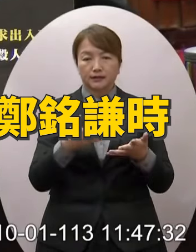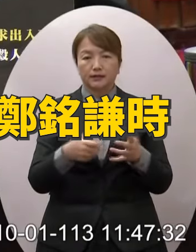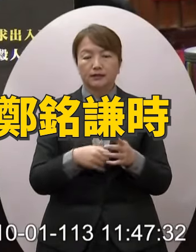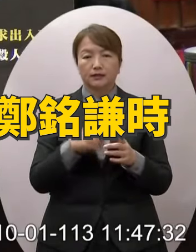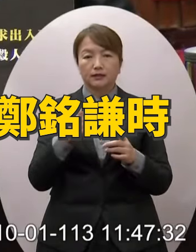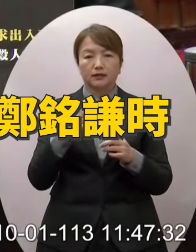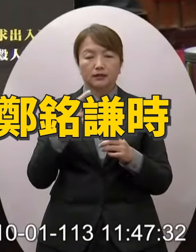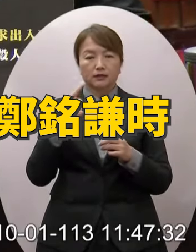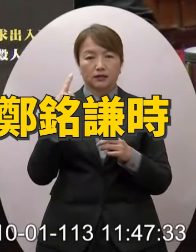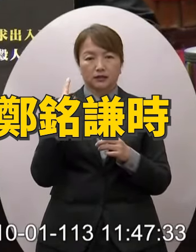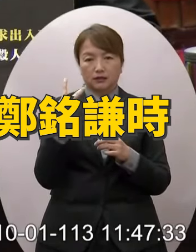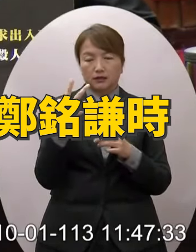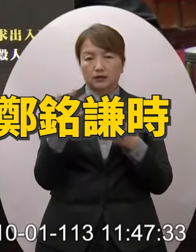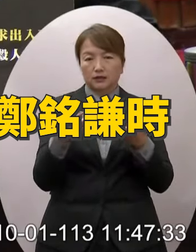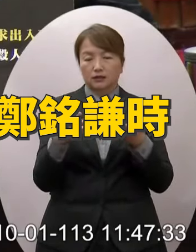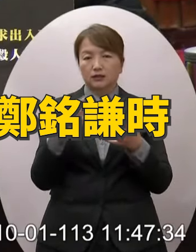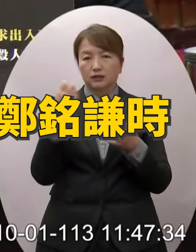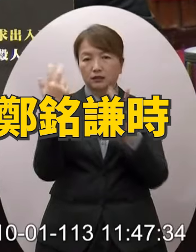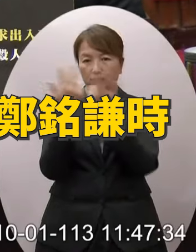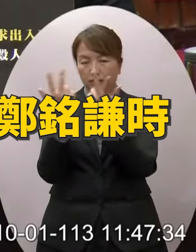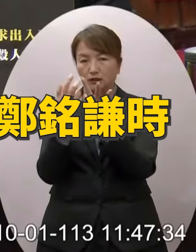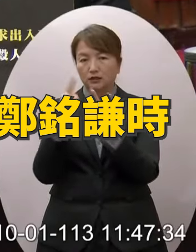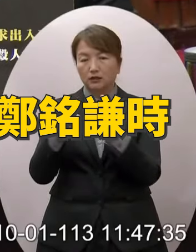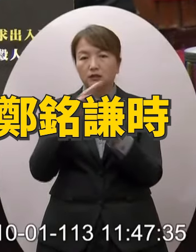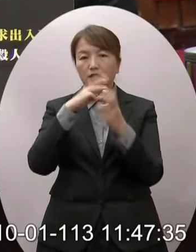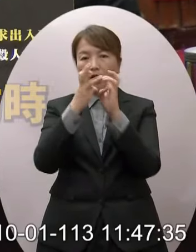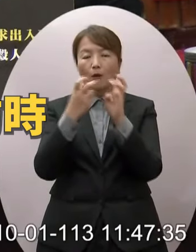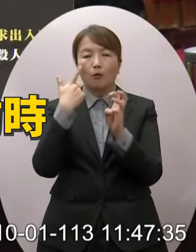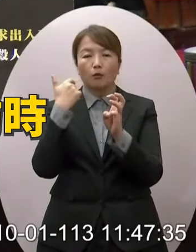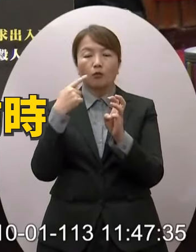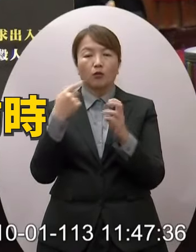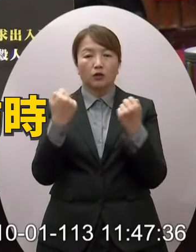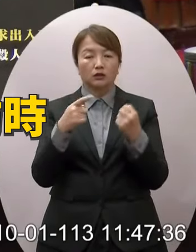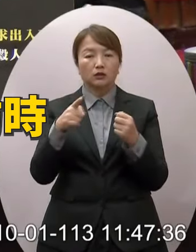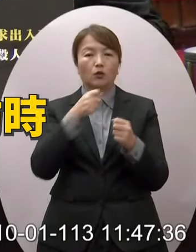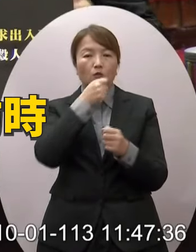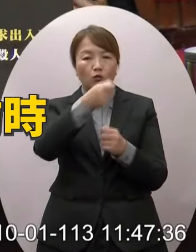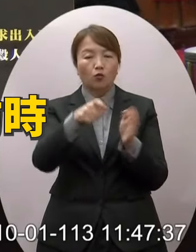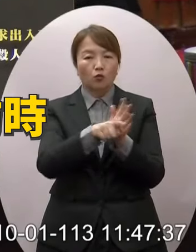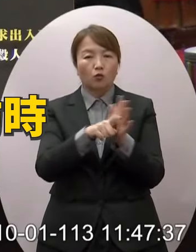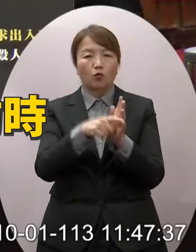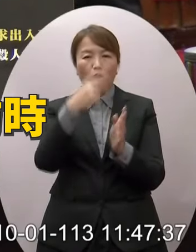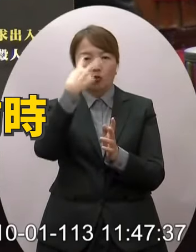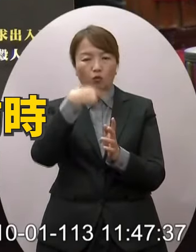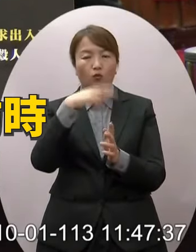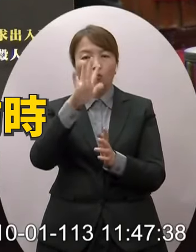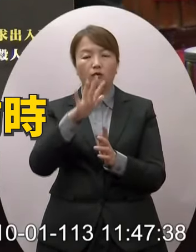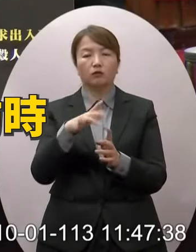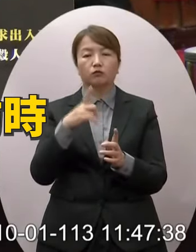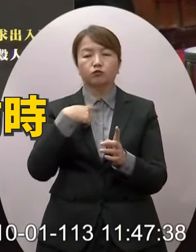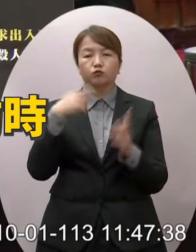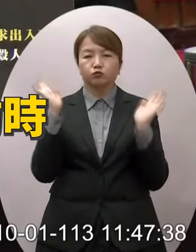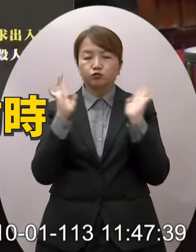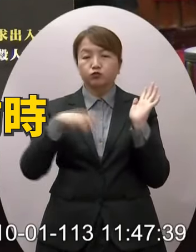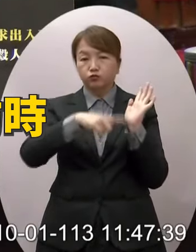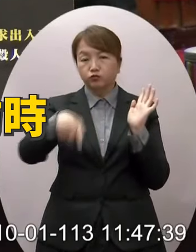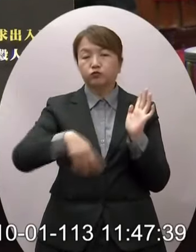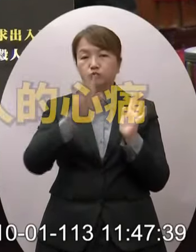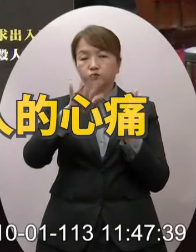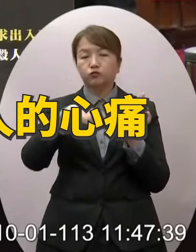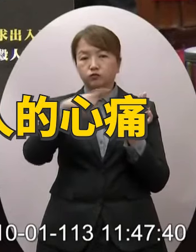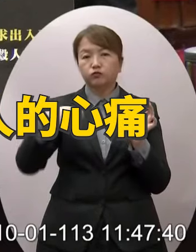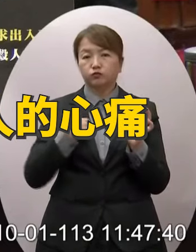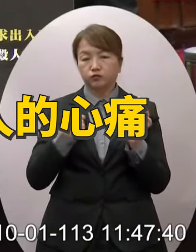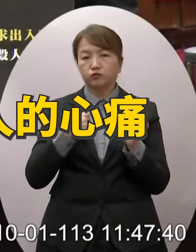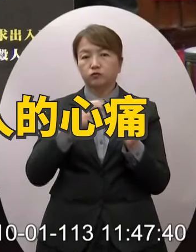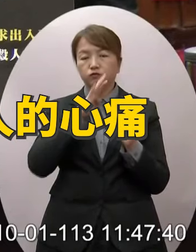啦，因为这几天那个新北各案那个杨爸爸，他昨天在接受访问的时候，甚至哭出来了。我们都有小孩子嘛，我们